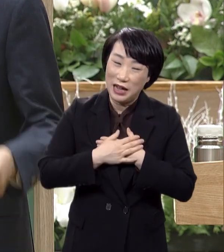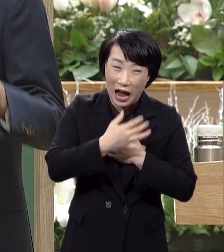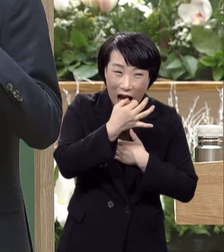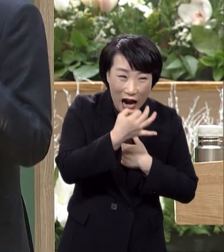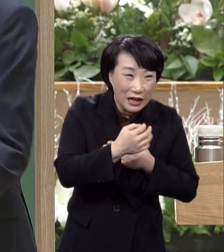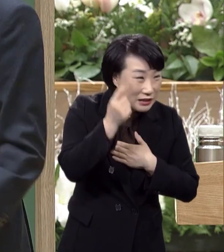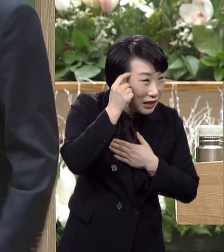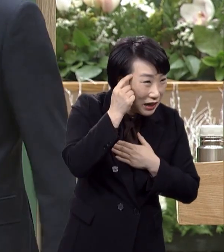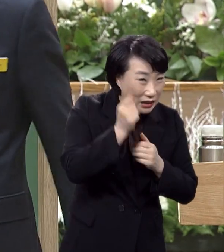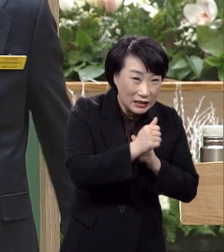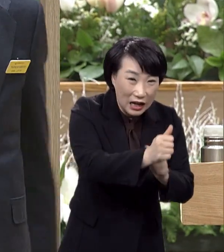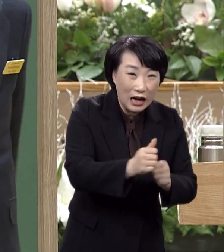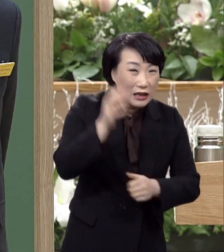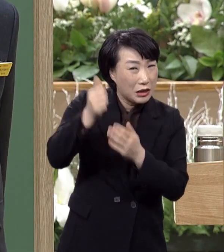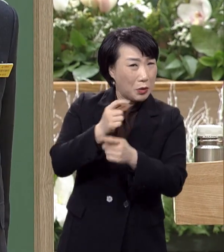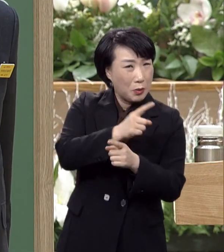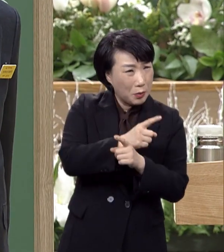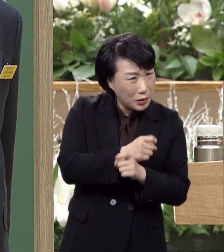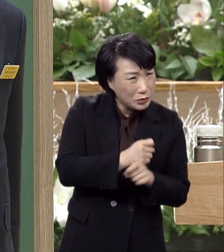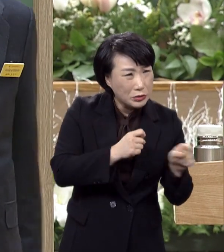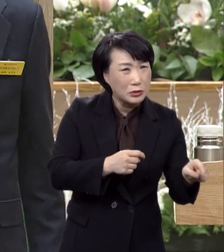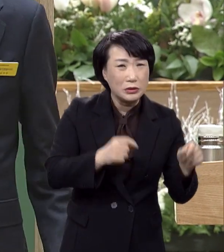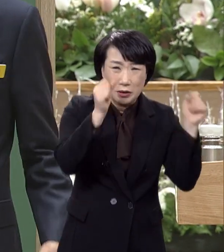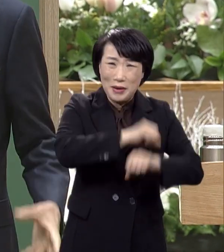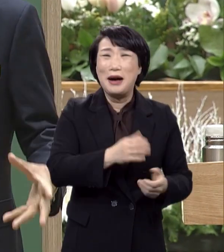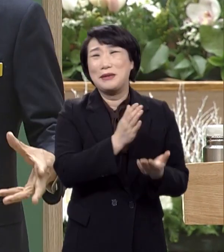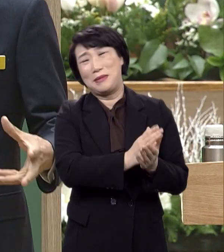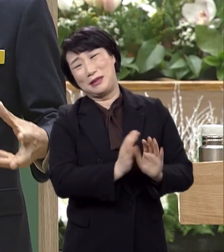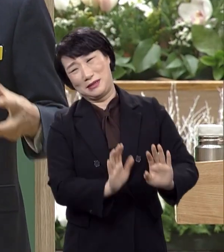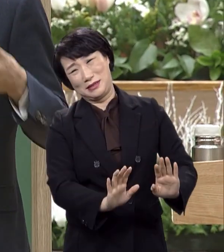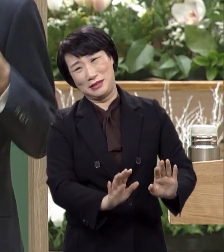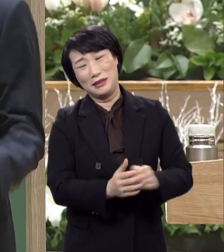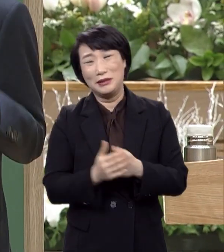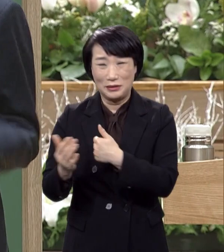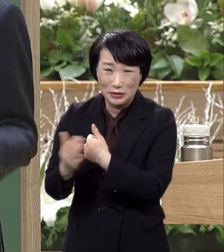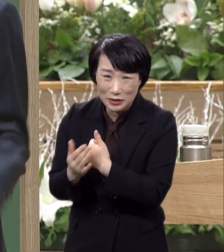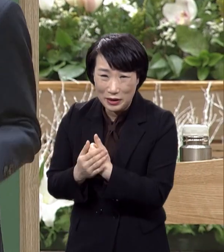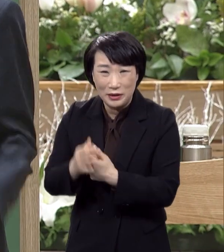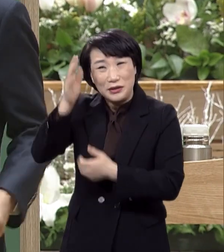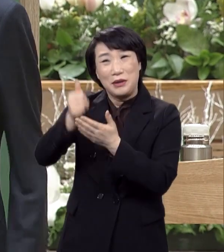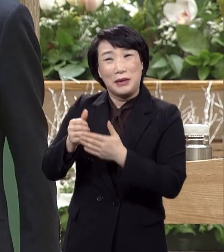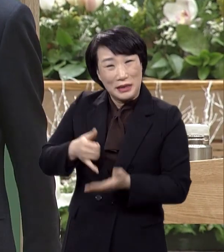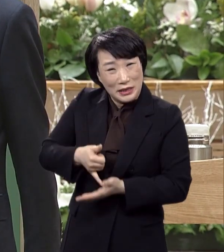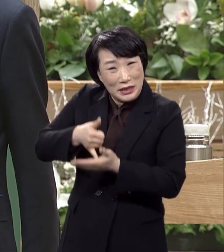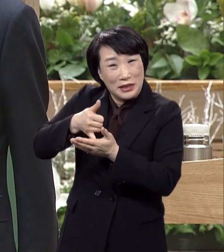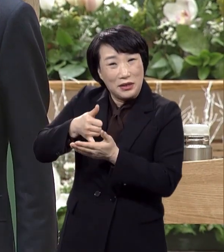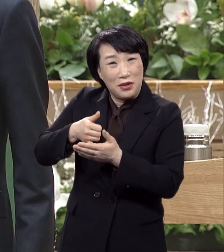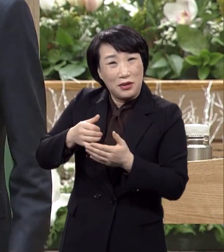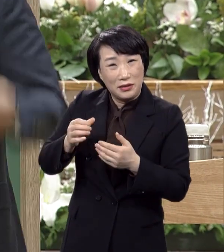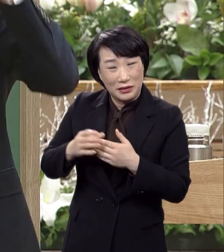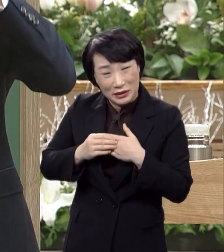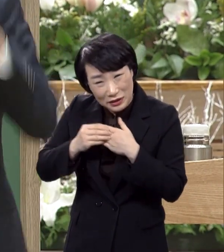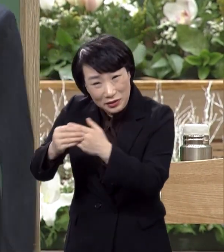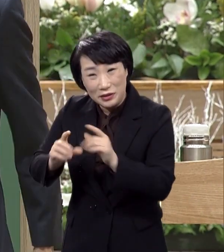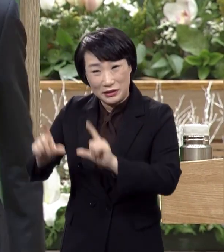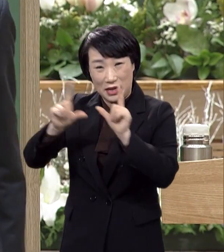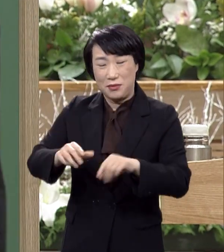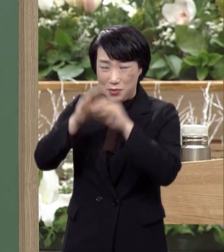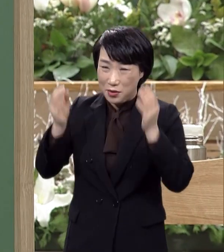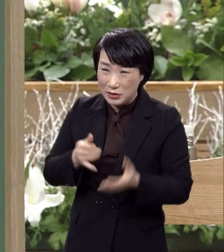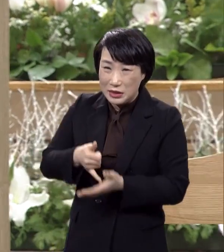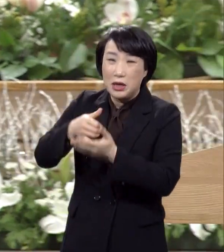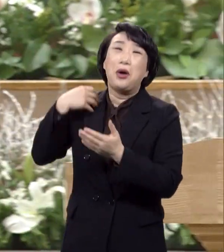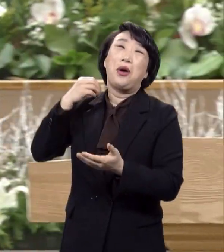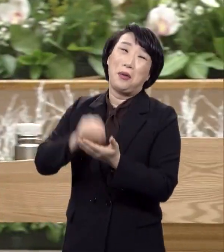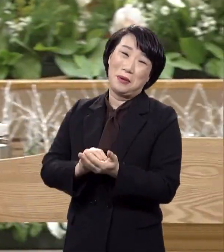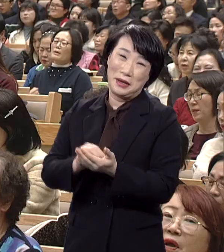정욕과 소욕에 따라 하나님과 원수가 되어 망하지 않게 하시고 성령의 인격적으로 살아 전인격이